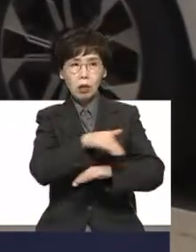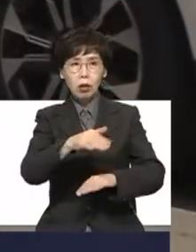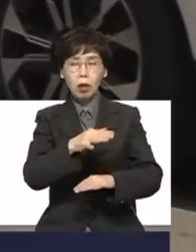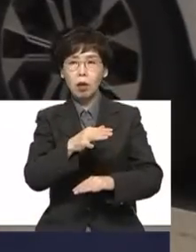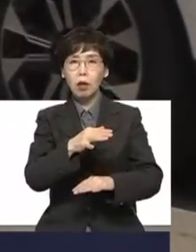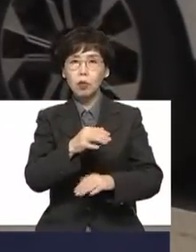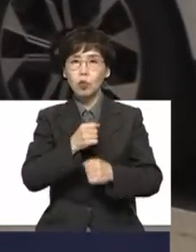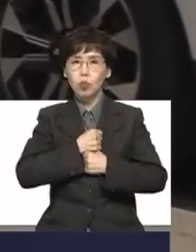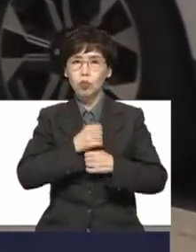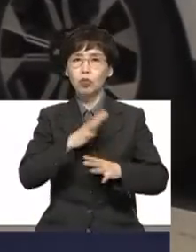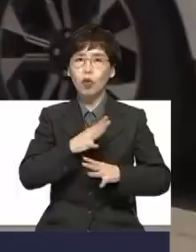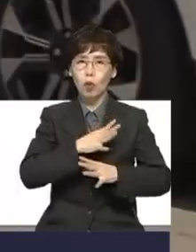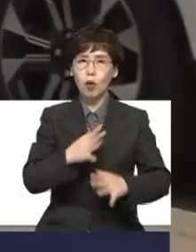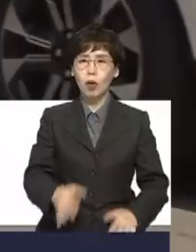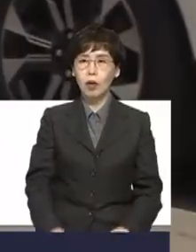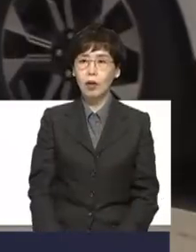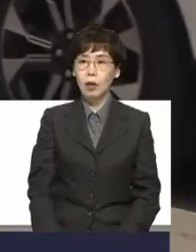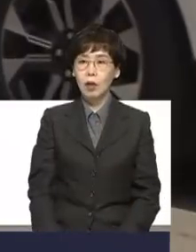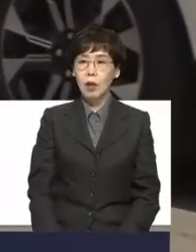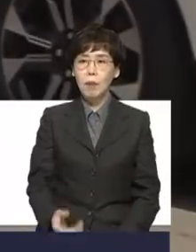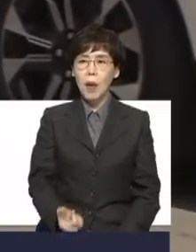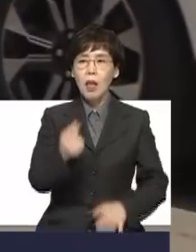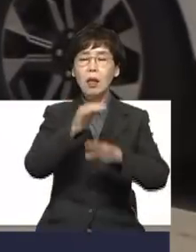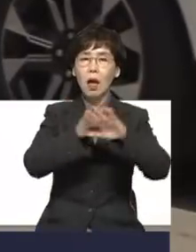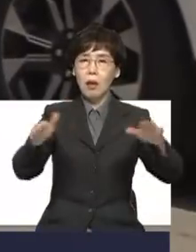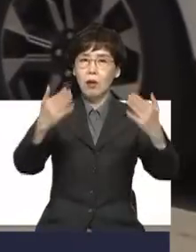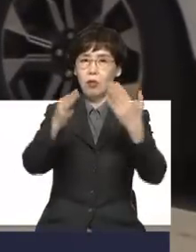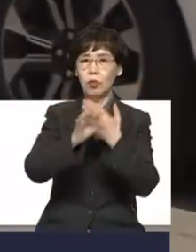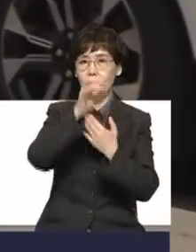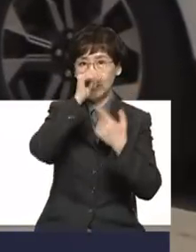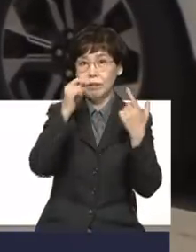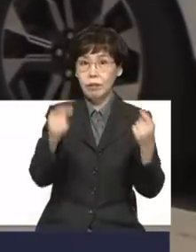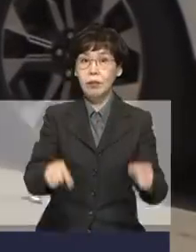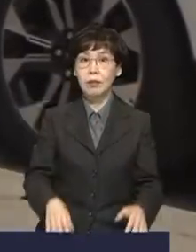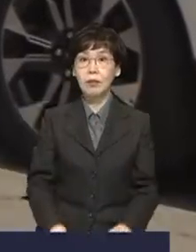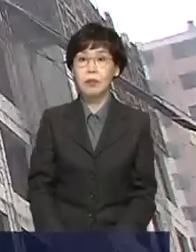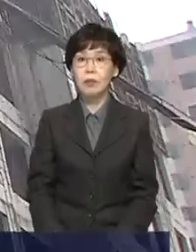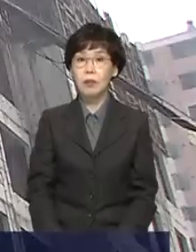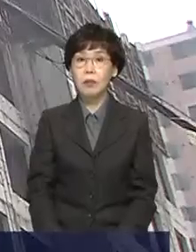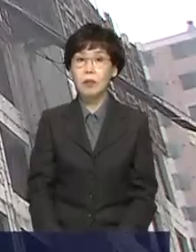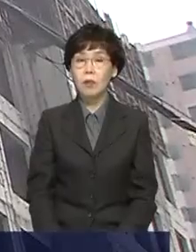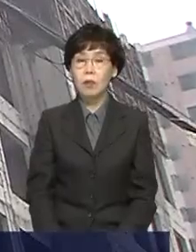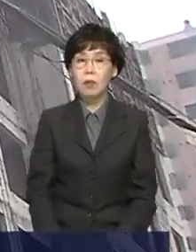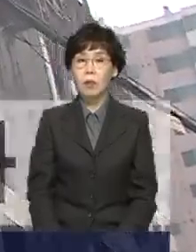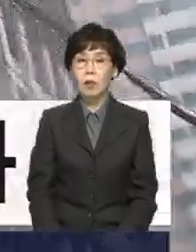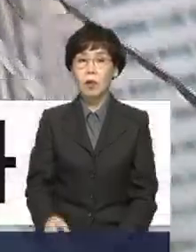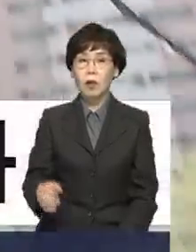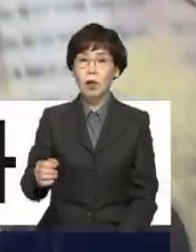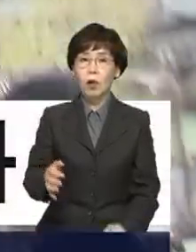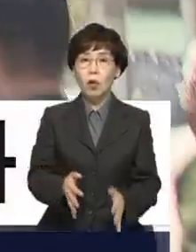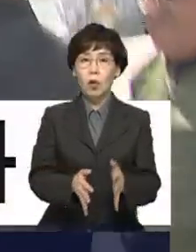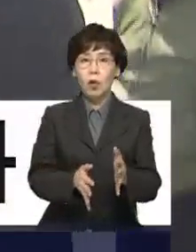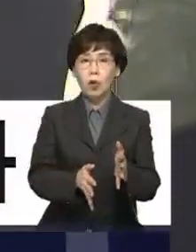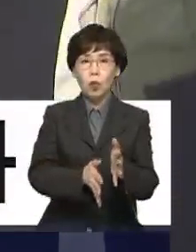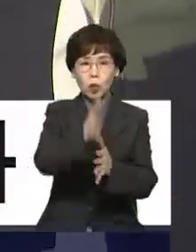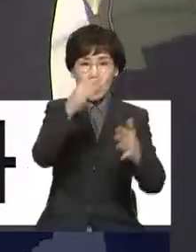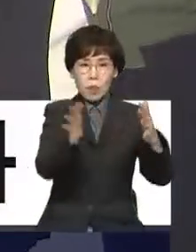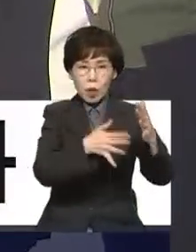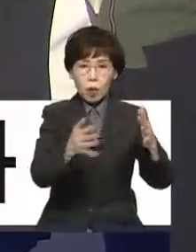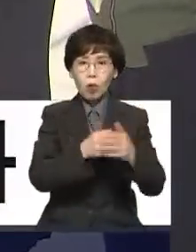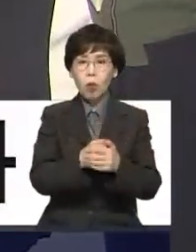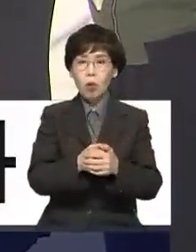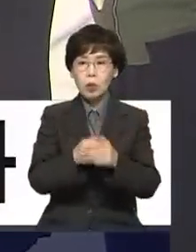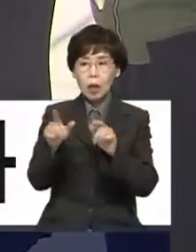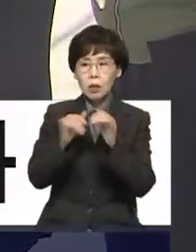게 진짜 조심스럽고 무서워요. 그걸 얼른 해소를 시켜줬으면 좋겠다는 생각이. 도심 슬럼화, 주민 안전 위협